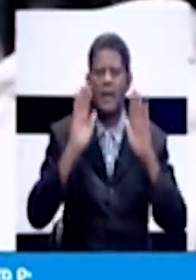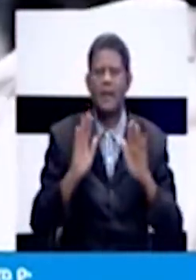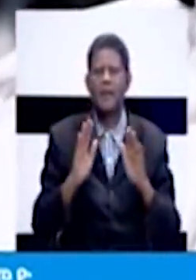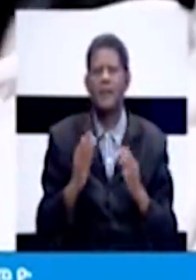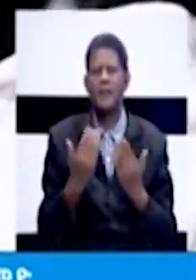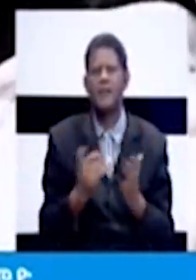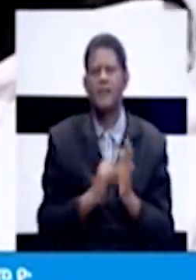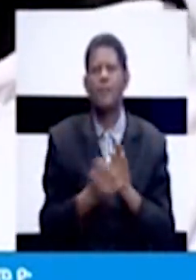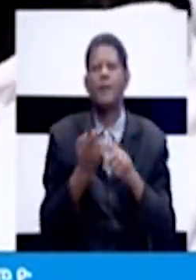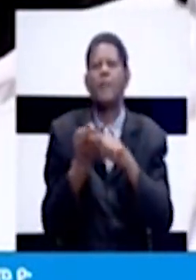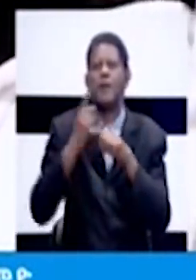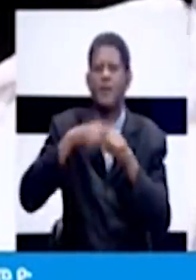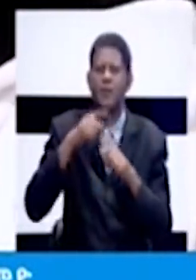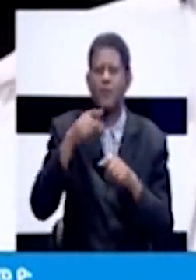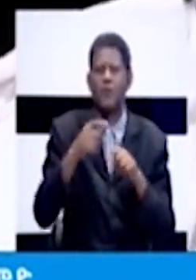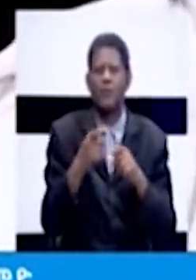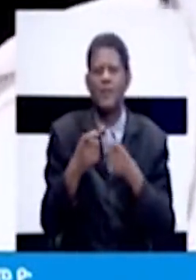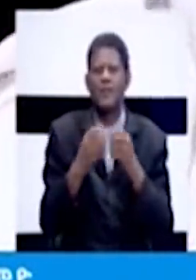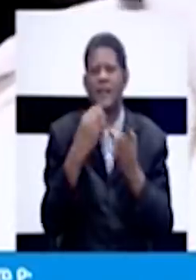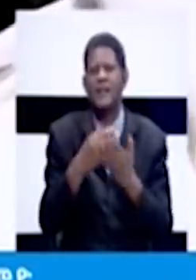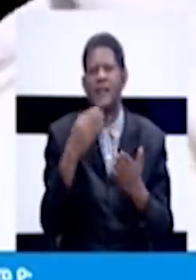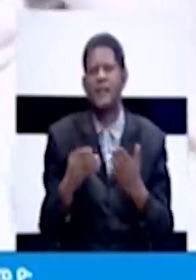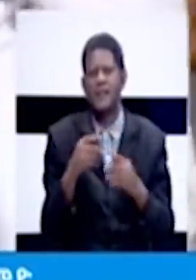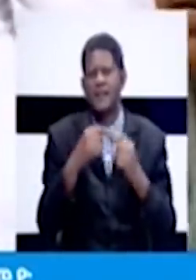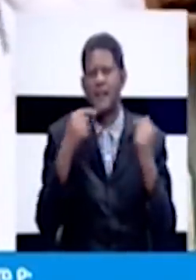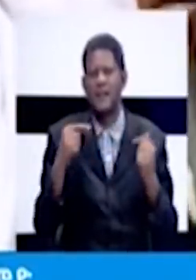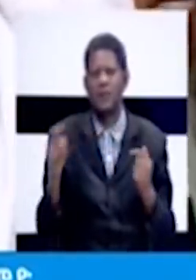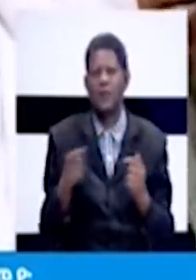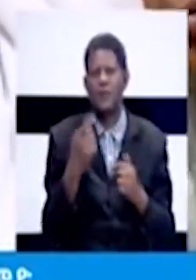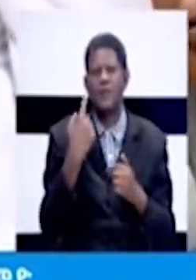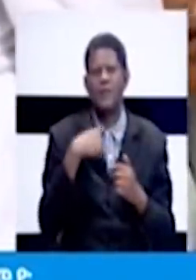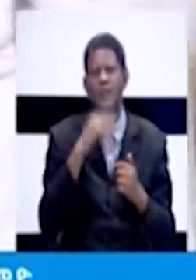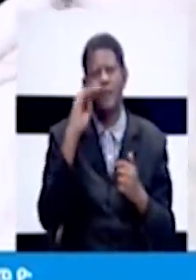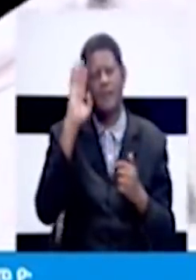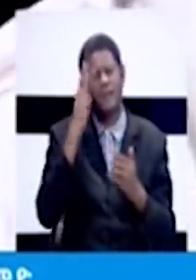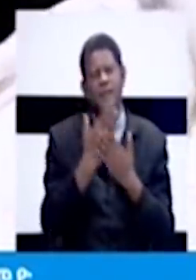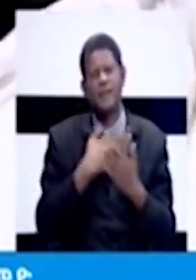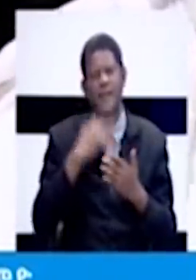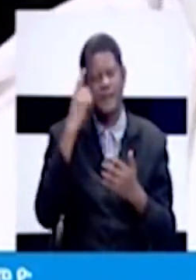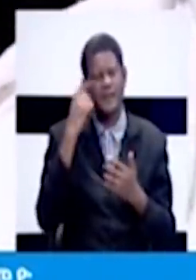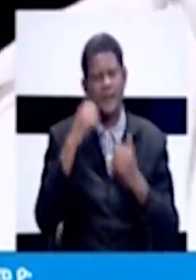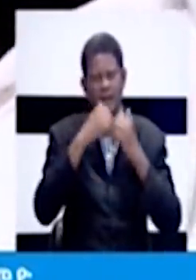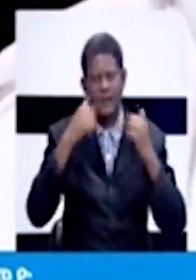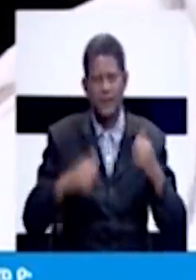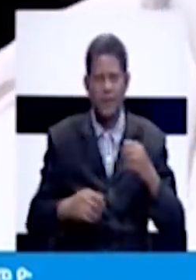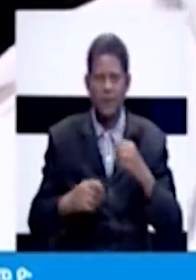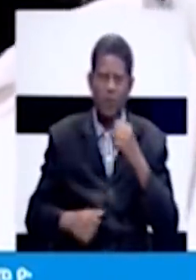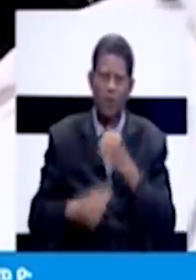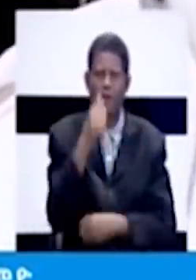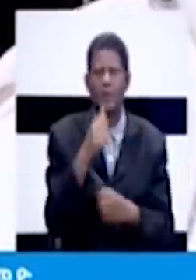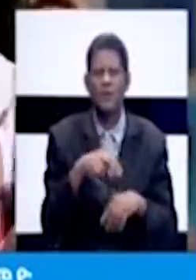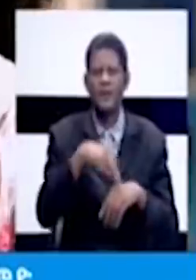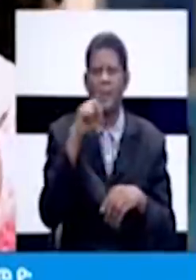ድማ ተገልቢጦም ዞም ዕስዋት ጸላእቲ ኮይኖም ንደቅና ንትግራይ ነፂሎም ክወግኡ ተላዒሎም